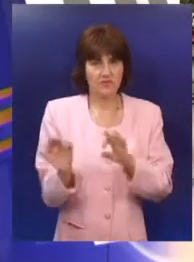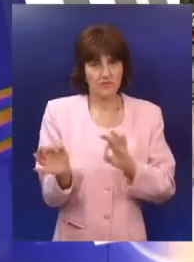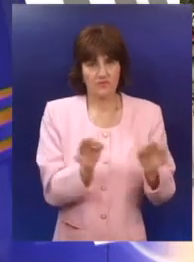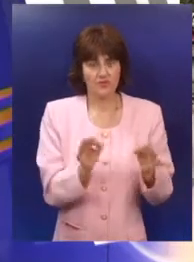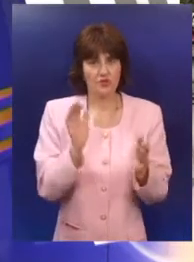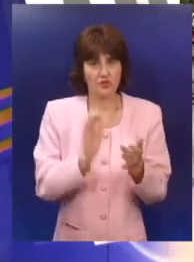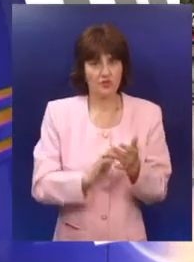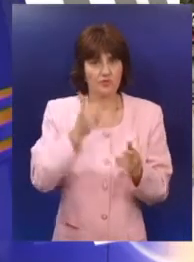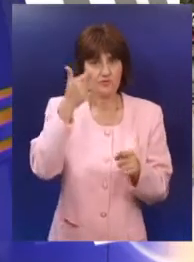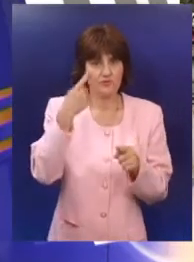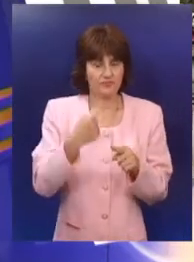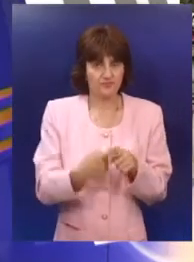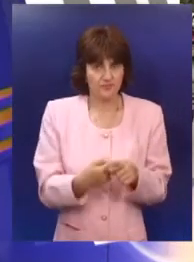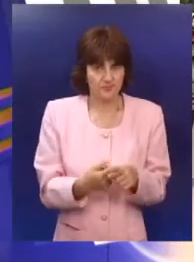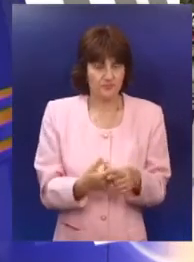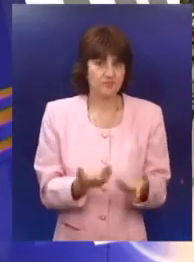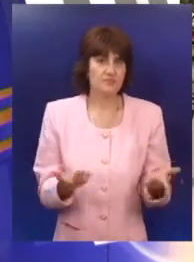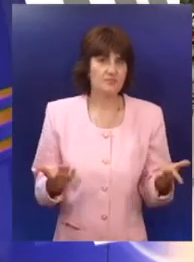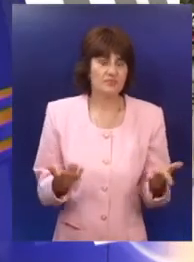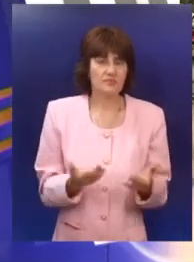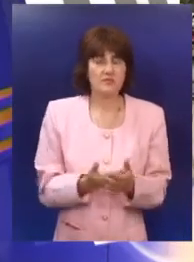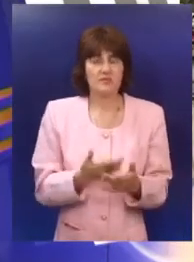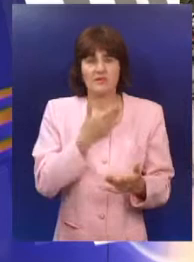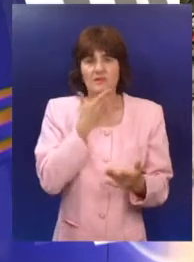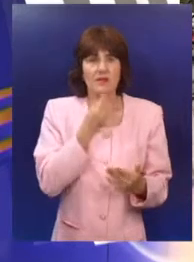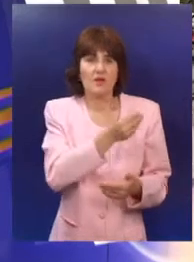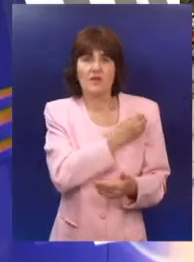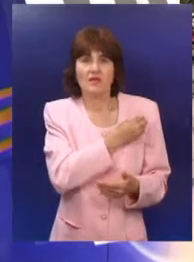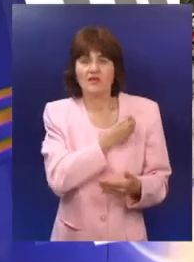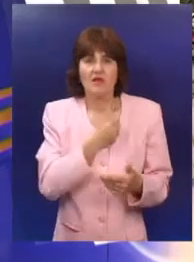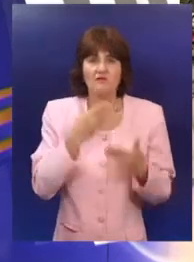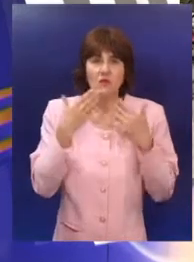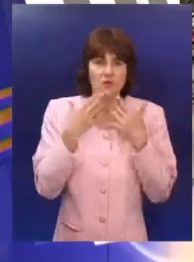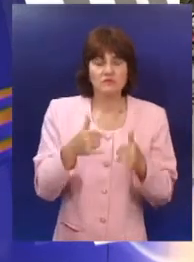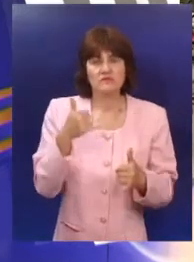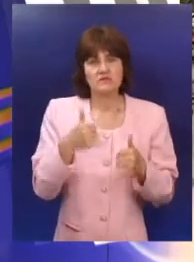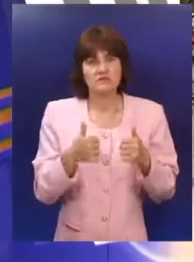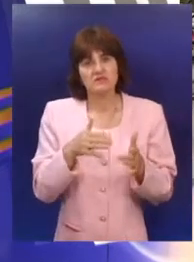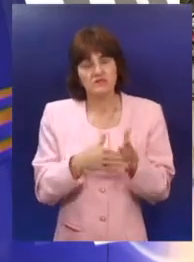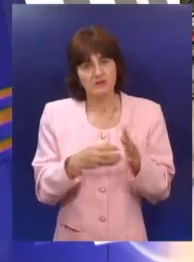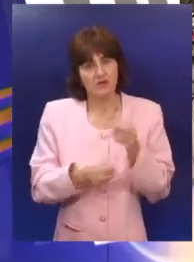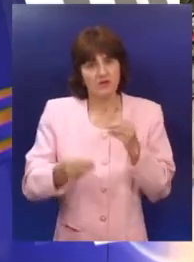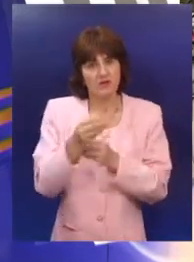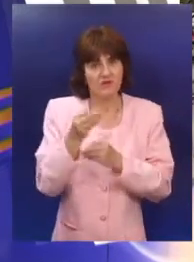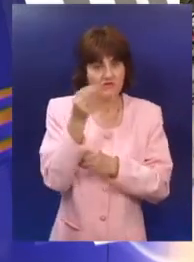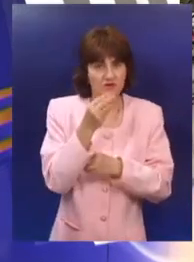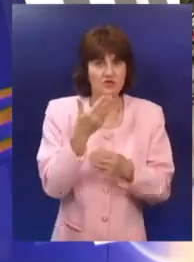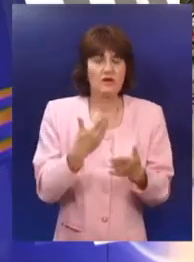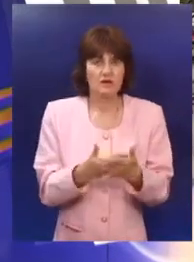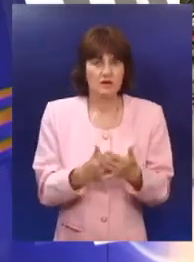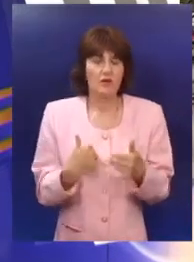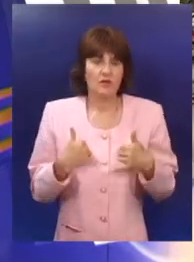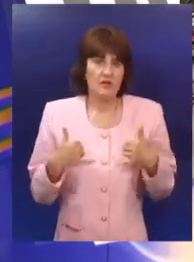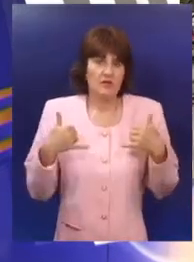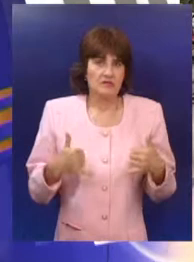sada, nakon tog drugog tretiranja, nemamo nikakvih povratnih informacija da bi trebalo ponoviti,